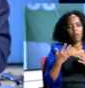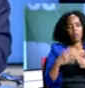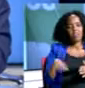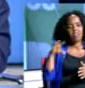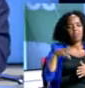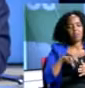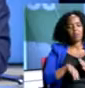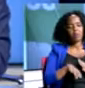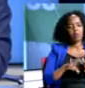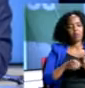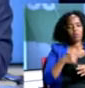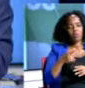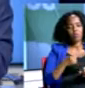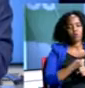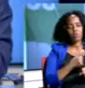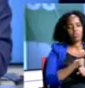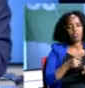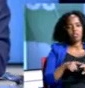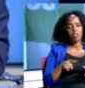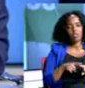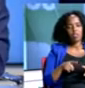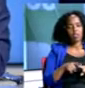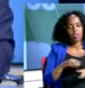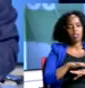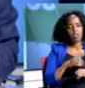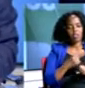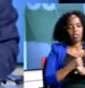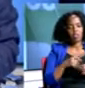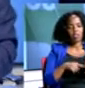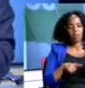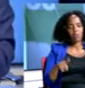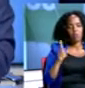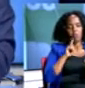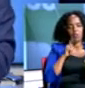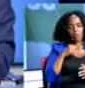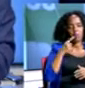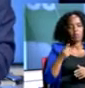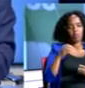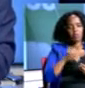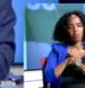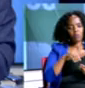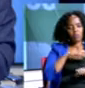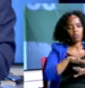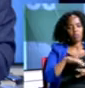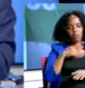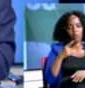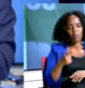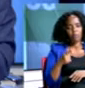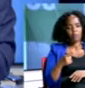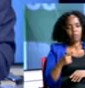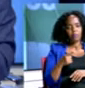dirqama bo'uutiin hojii adda addaa hojjechuu irratti argama. Kanaaf mee maal dabarsu kan jedhu irratti.